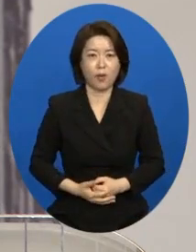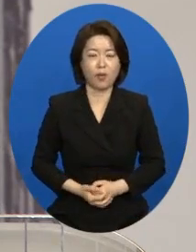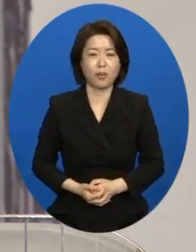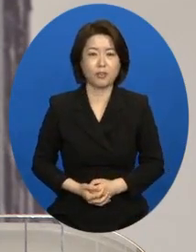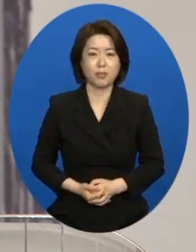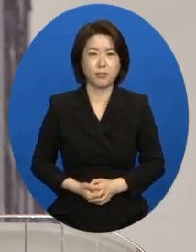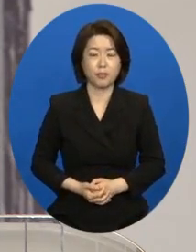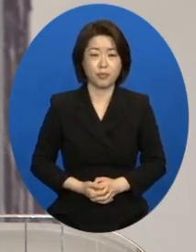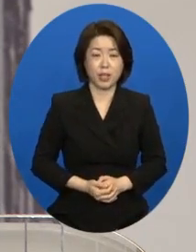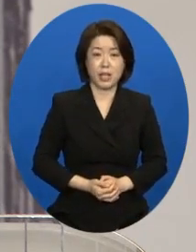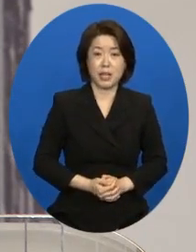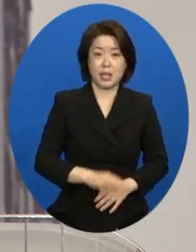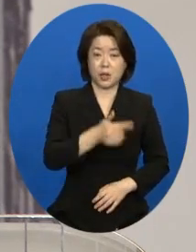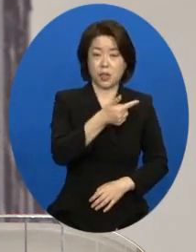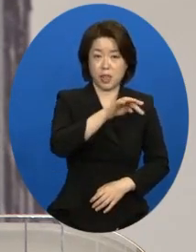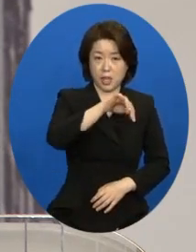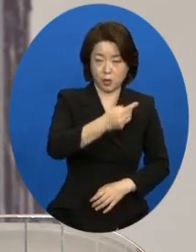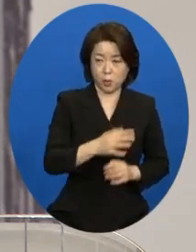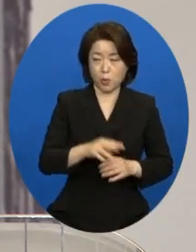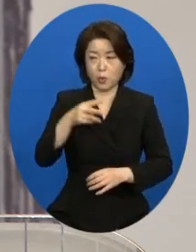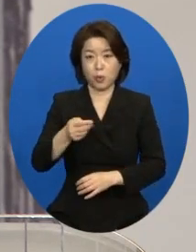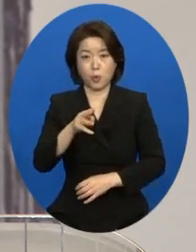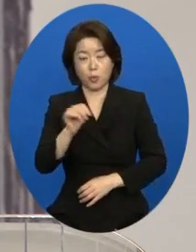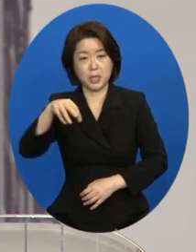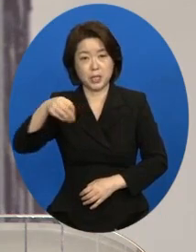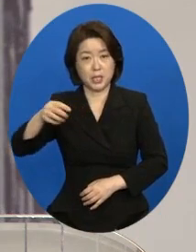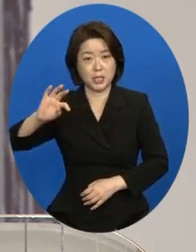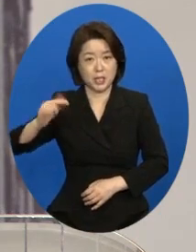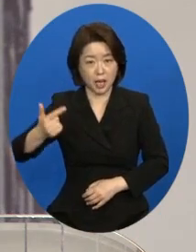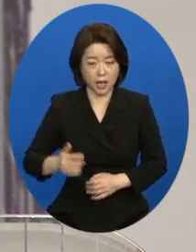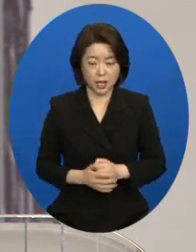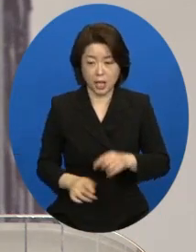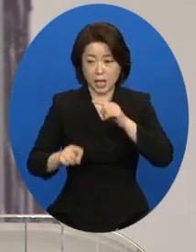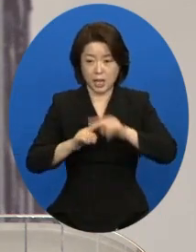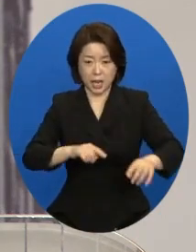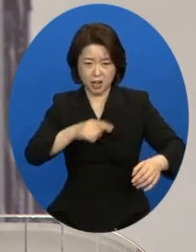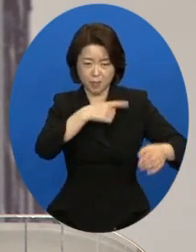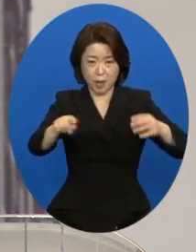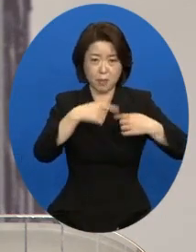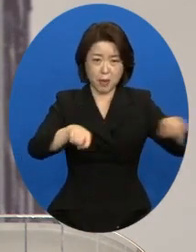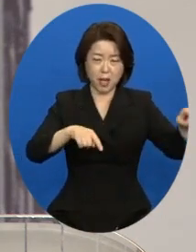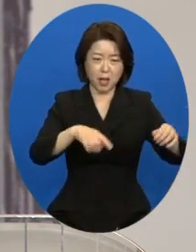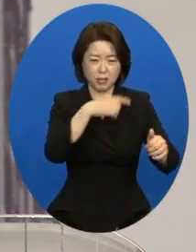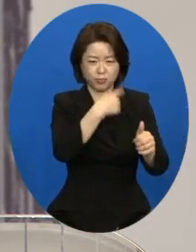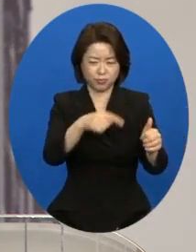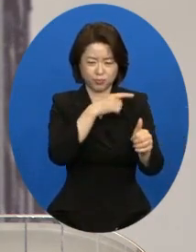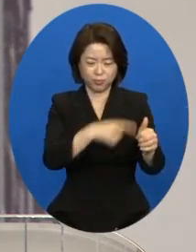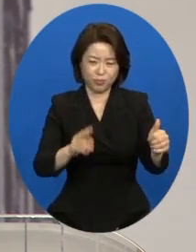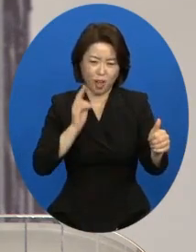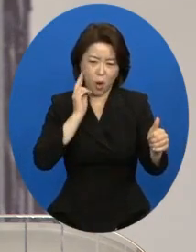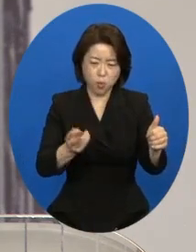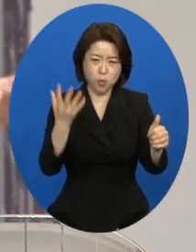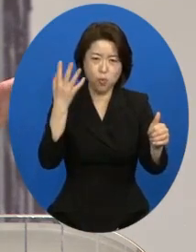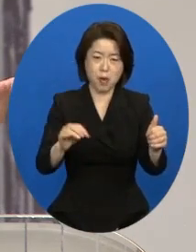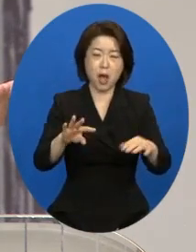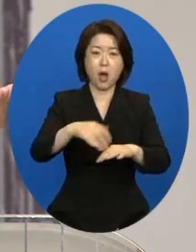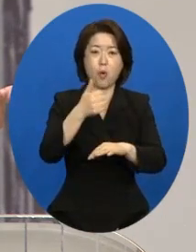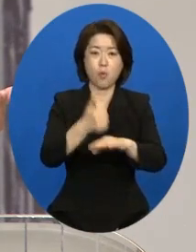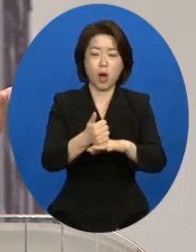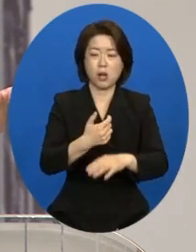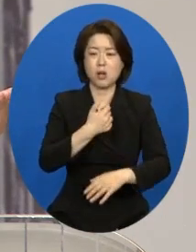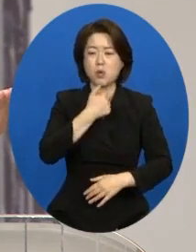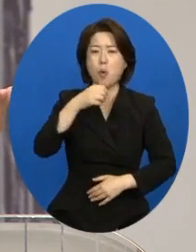네로 황제, 도미티안 황제 칼로 켜서 사람들을 죽이고 그런 끔찍한 일을 했던 왕들이 다 로마